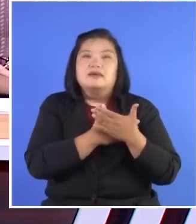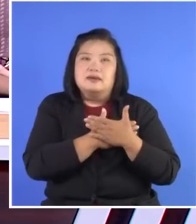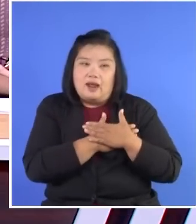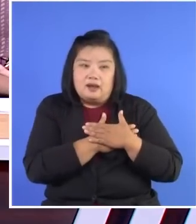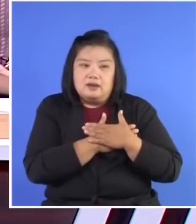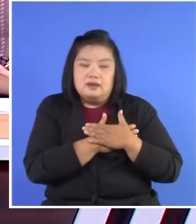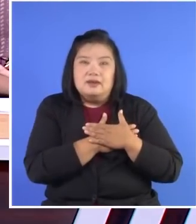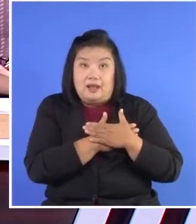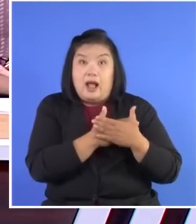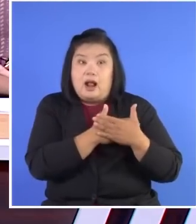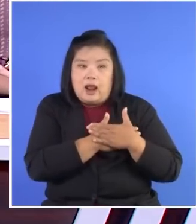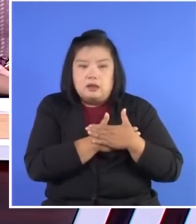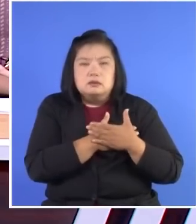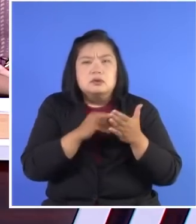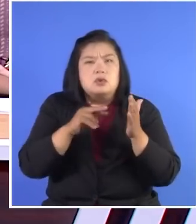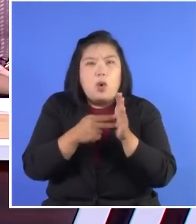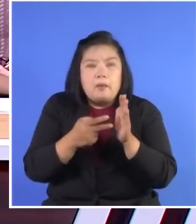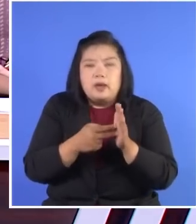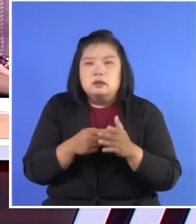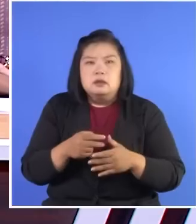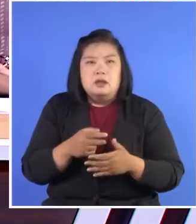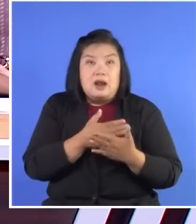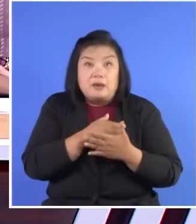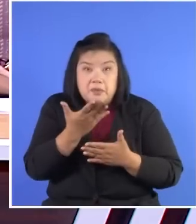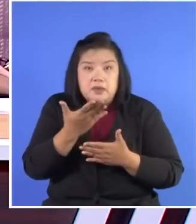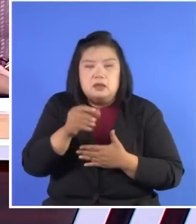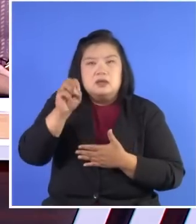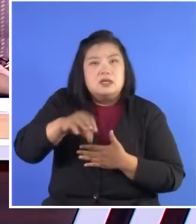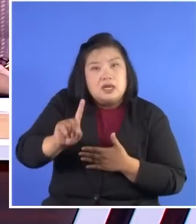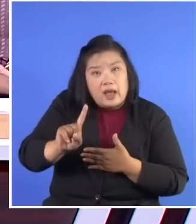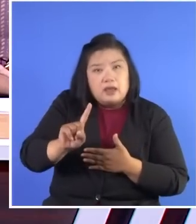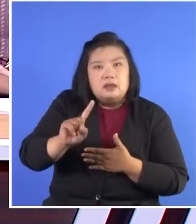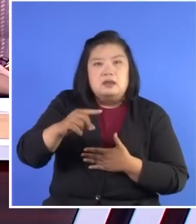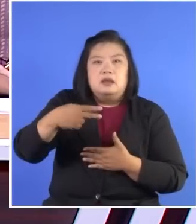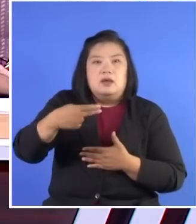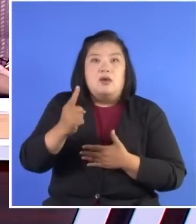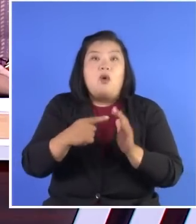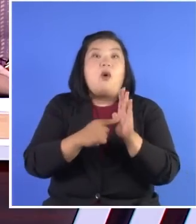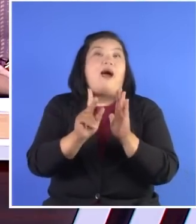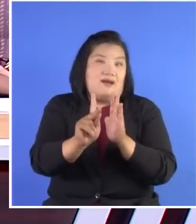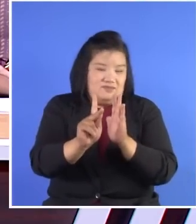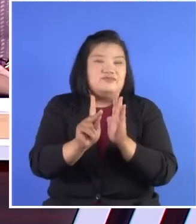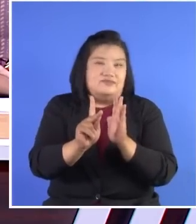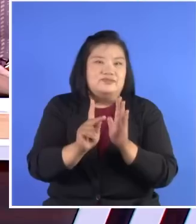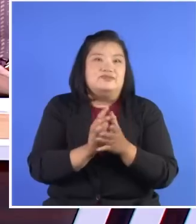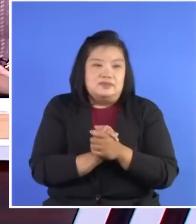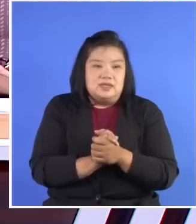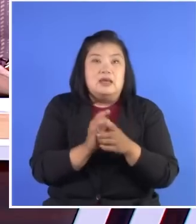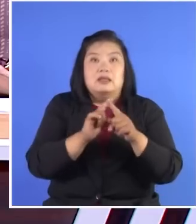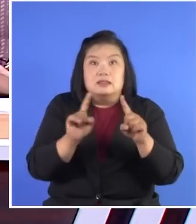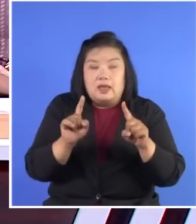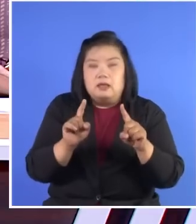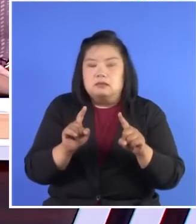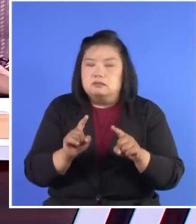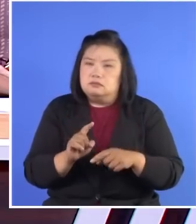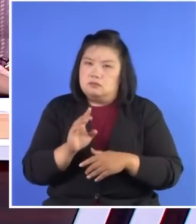ความว่าไอ้คำว่ารักเนี่ยมันไปเอาไปทิ้งไว้ที่ไหนใช่ไหมแต่ว่าข่าวต่อไปนี้ถ้าพูดถึงคำว่าฮักมันก็